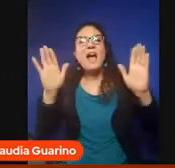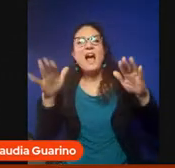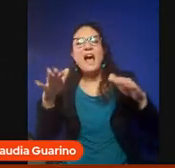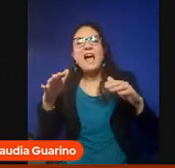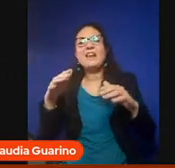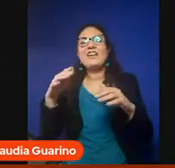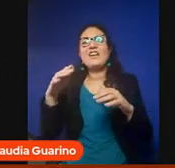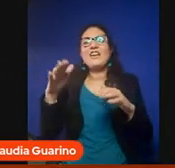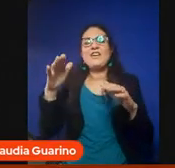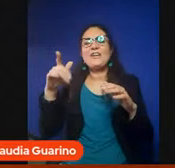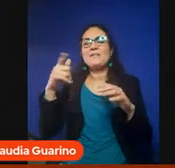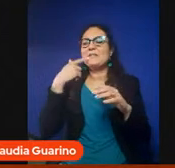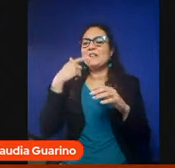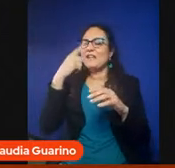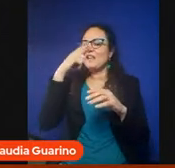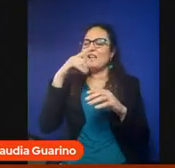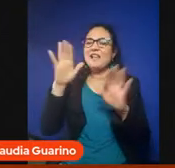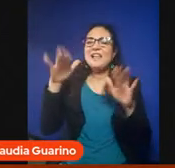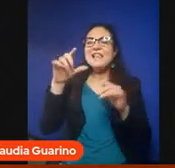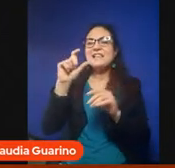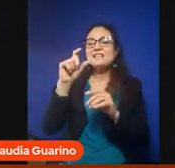Amazzonia causa un tifone